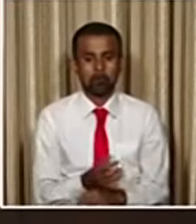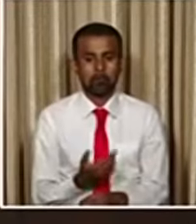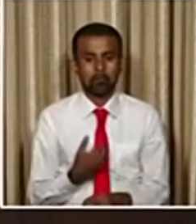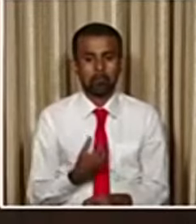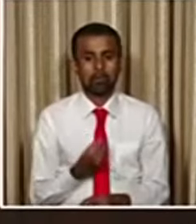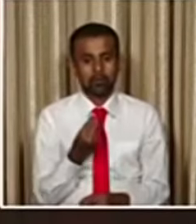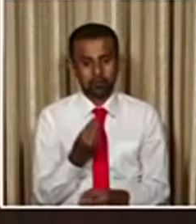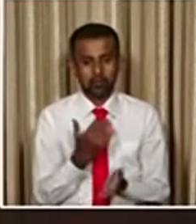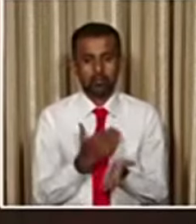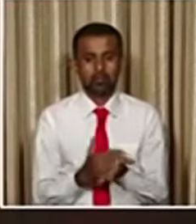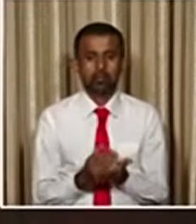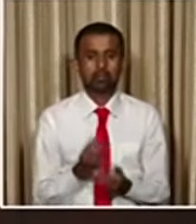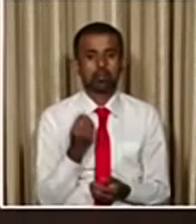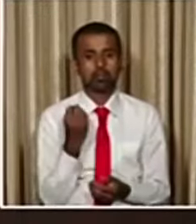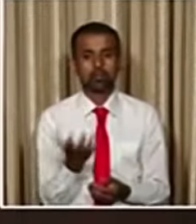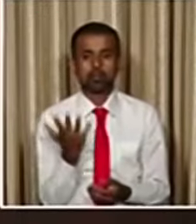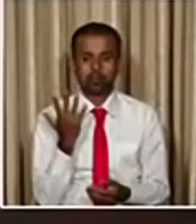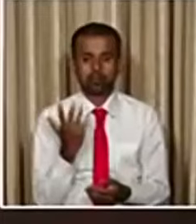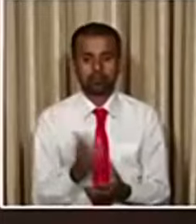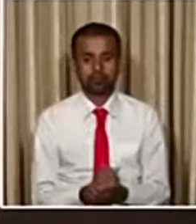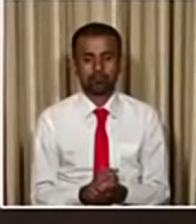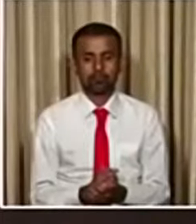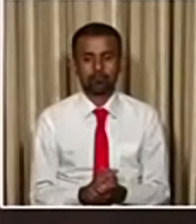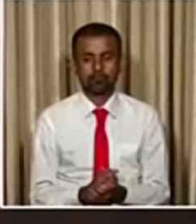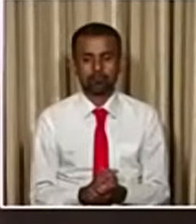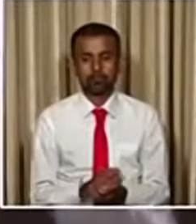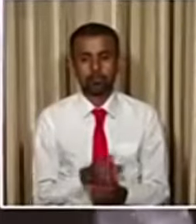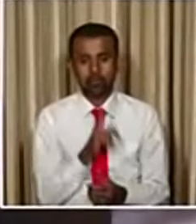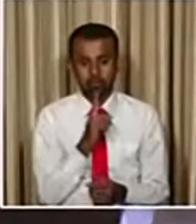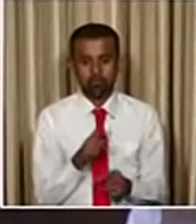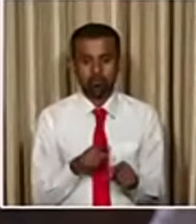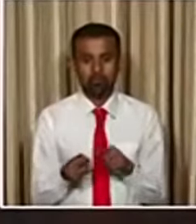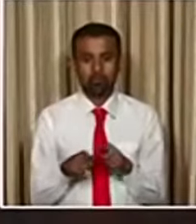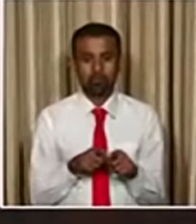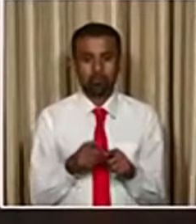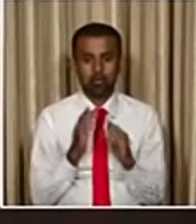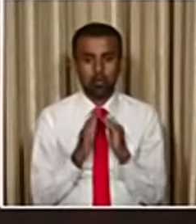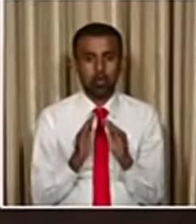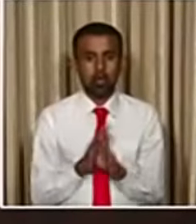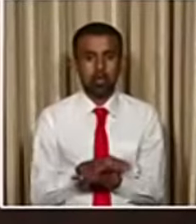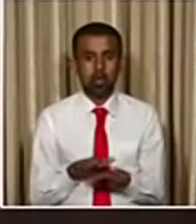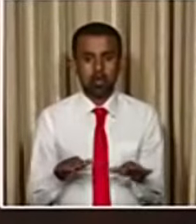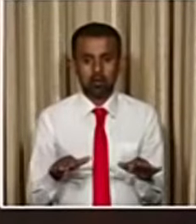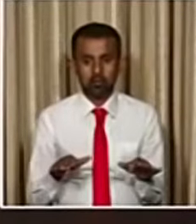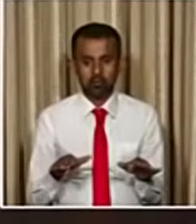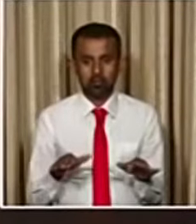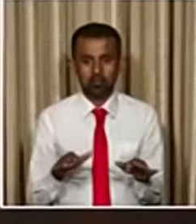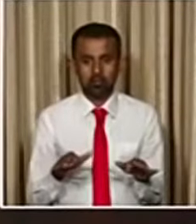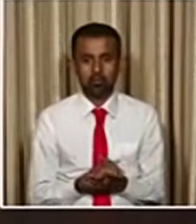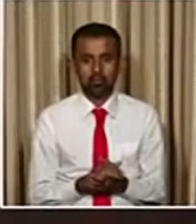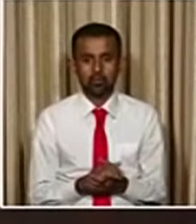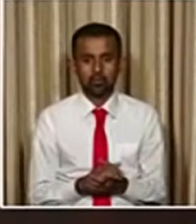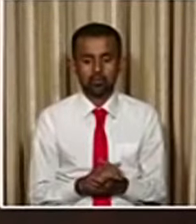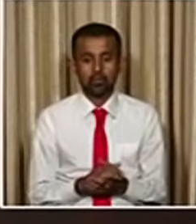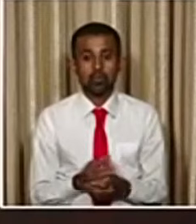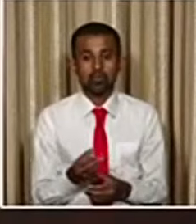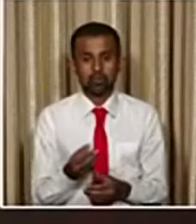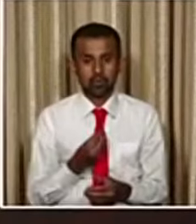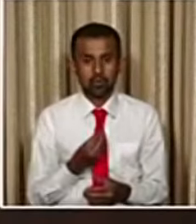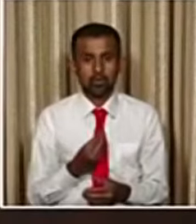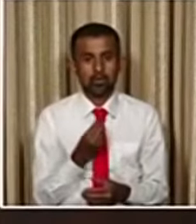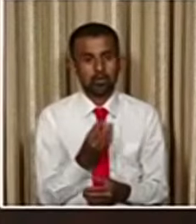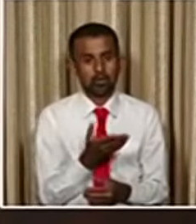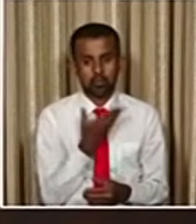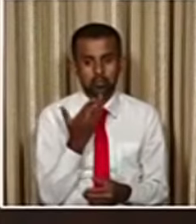ගන්න අපිට දෙන්න පුළුවන් සහයෝගය අපි දෙන්නම්. ඊට අමතරව මේ අර කිව්වාගේ පාසල් ළමයින්ට යම් කිසි විදිහ එතකොට ඔබතුමාට ඒක ගත්තොත් තමයි ඔක දෙන්න